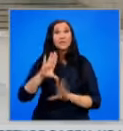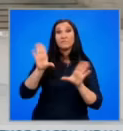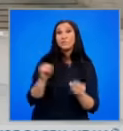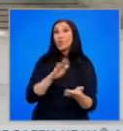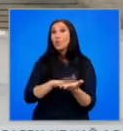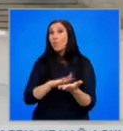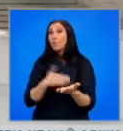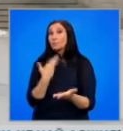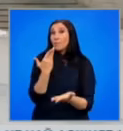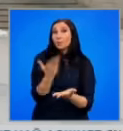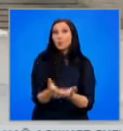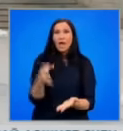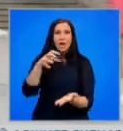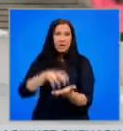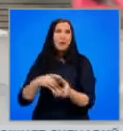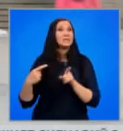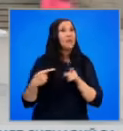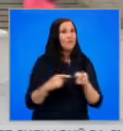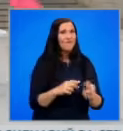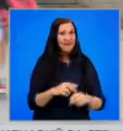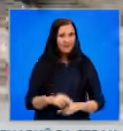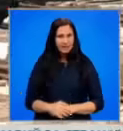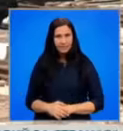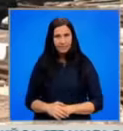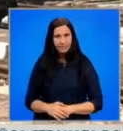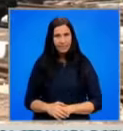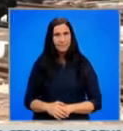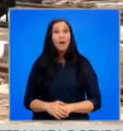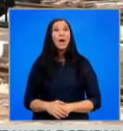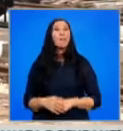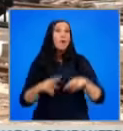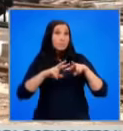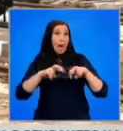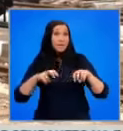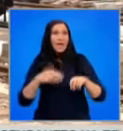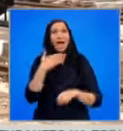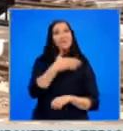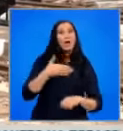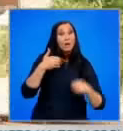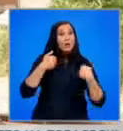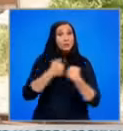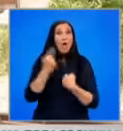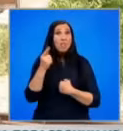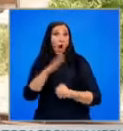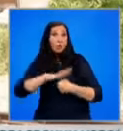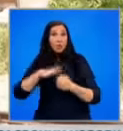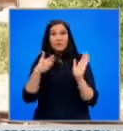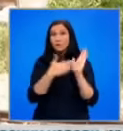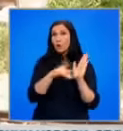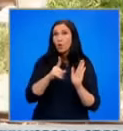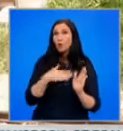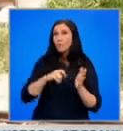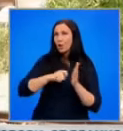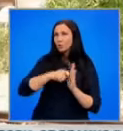били предоставени на екипа от следователи. При разследването на влакови катастрофи едно от основните доказателства, което